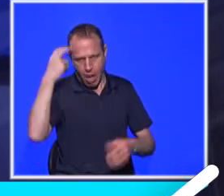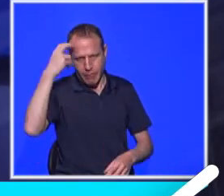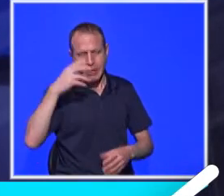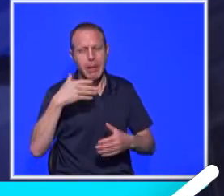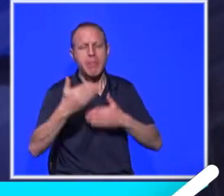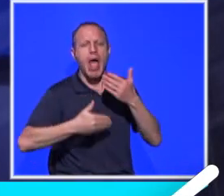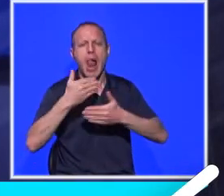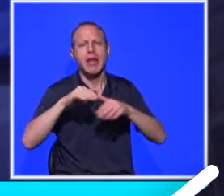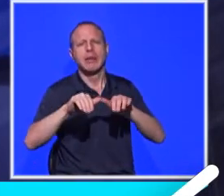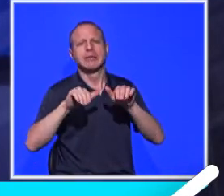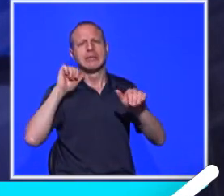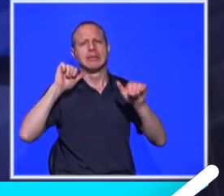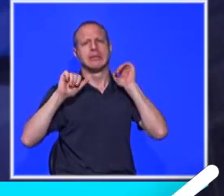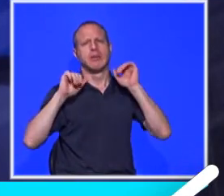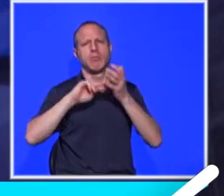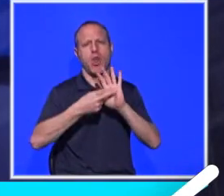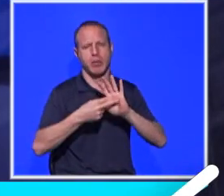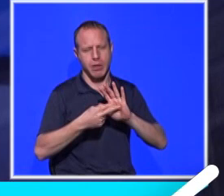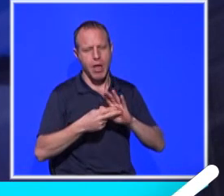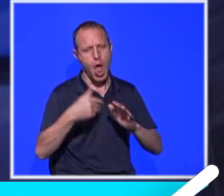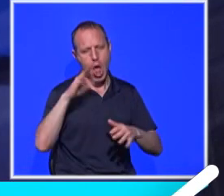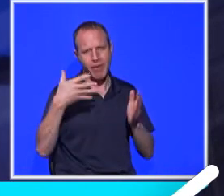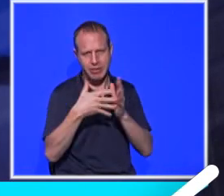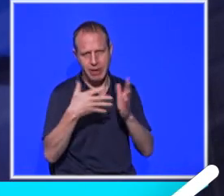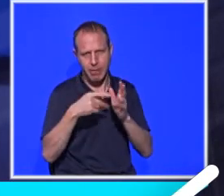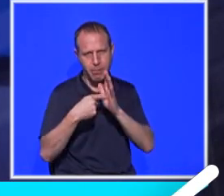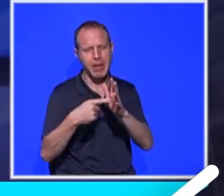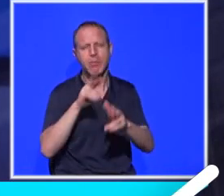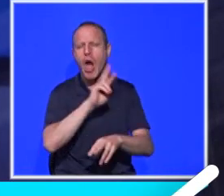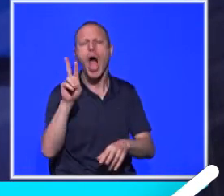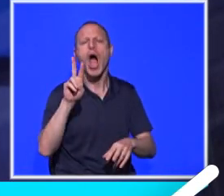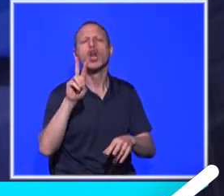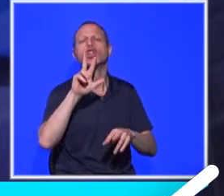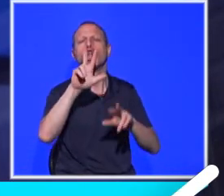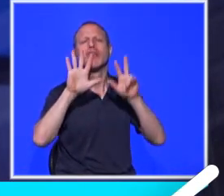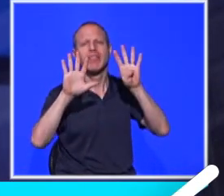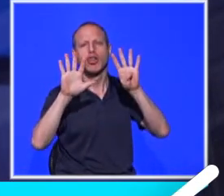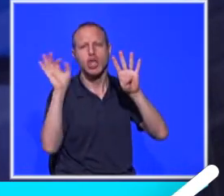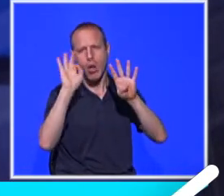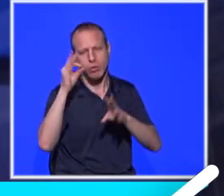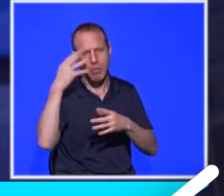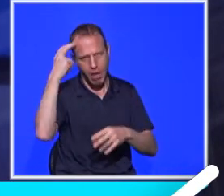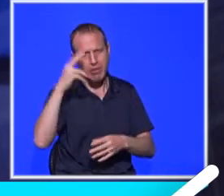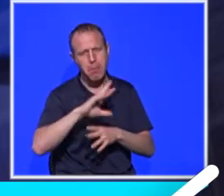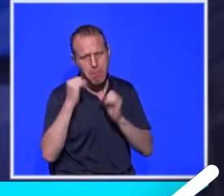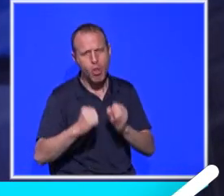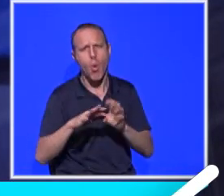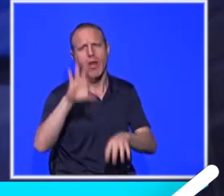של נסיגה מהפוליטיקה. רוב הסקרים מראים שרק 39% מהערבים בוודאות יצביעו.